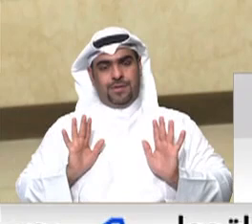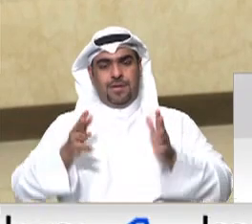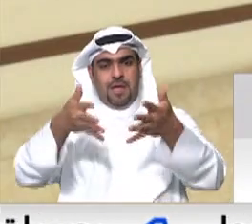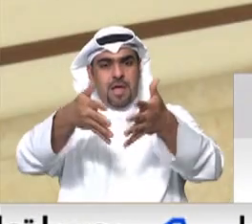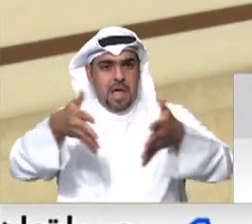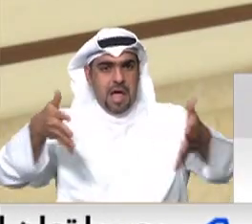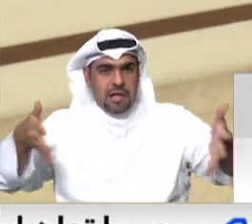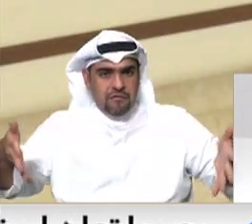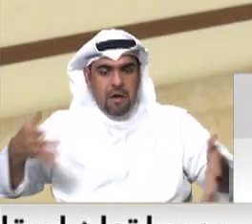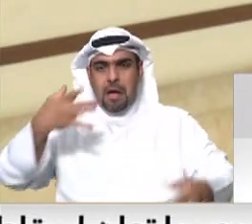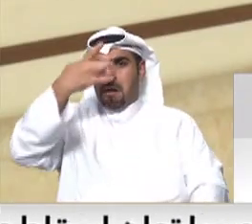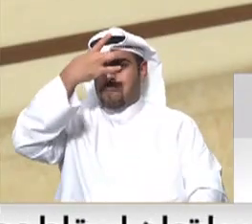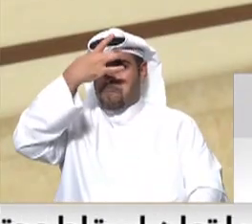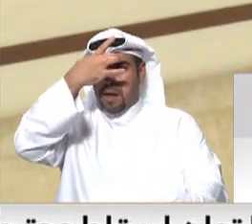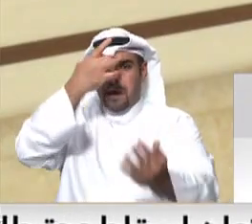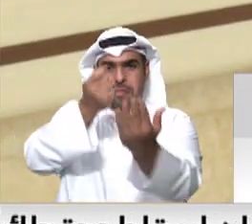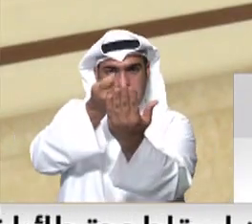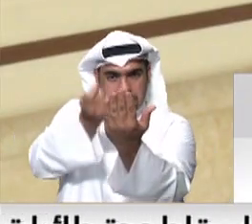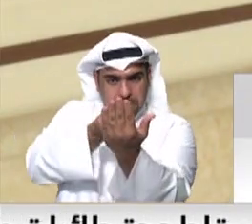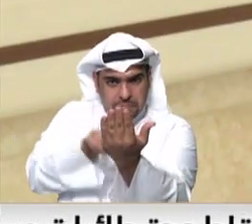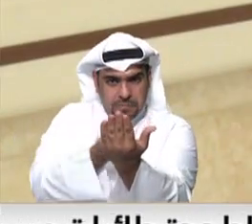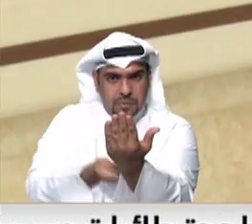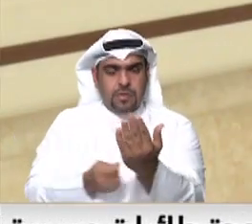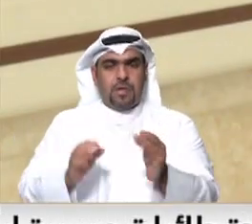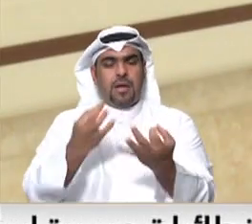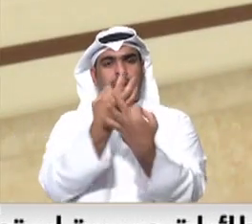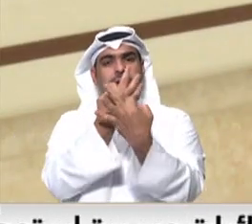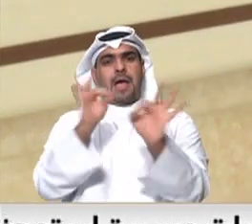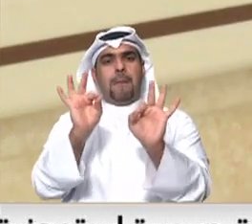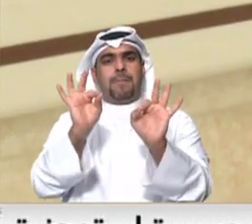إجراءات تسير بكل يسر